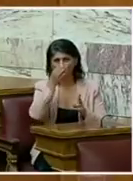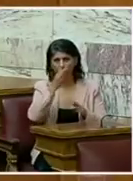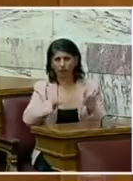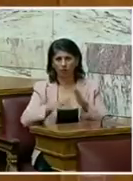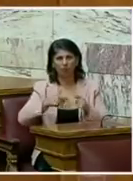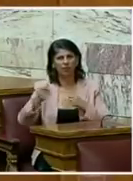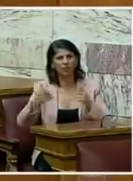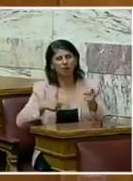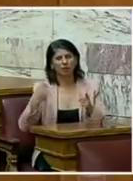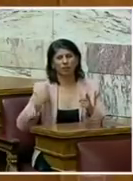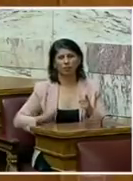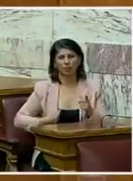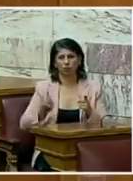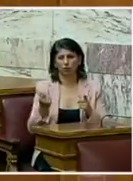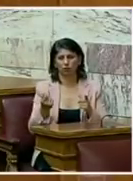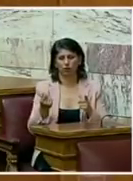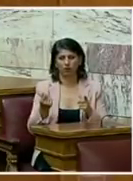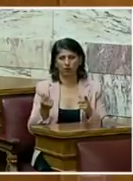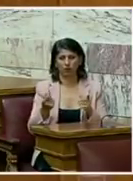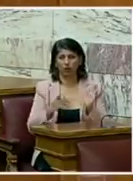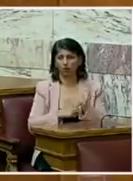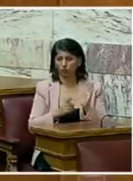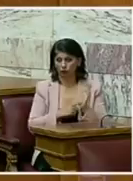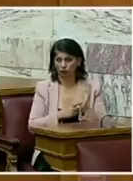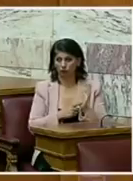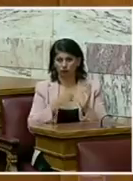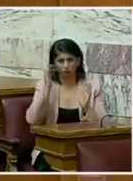δημοσίου χρήματος. Άρθρο 32 του νόμου